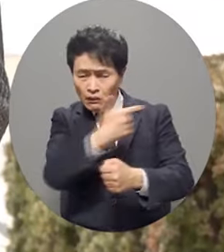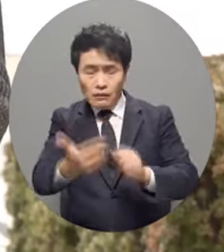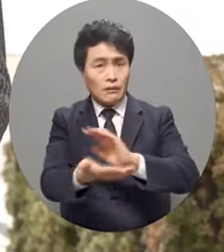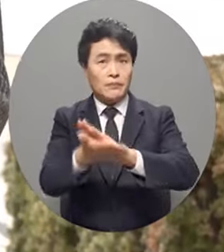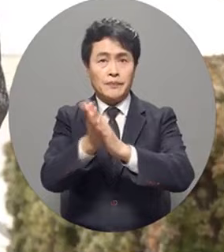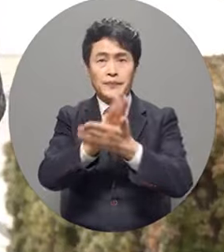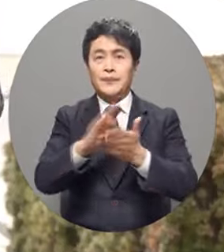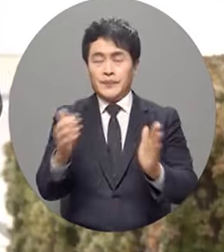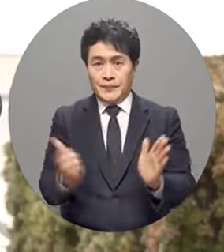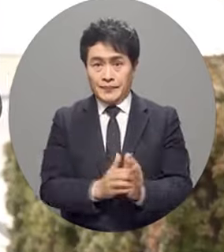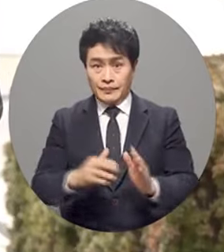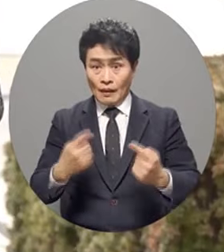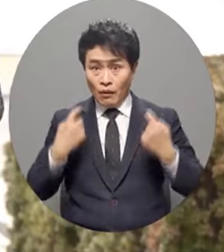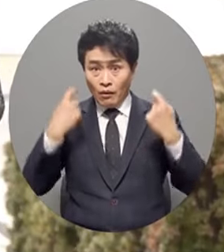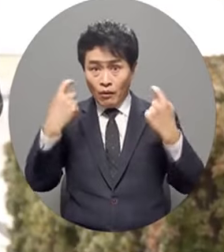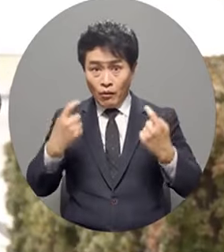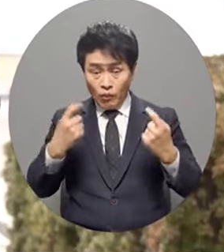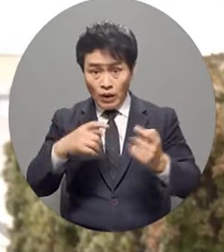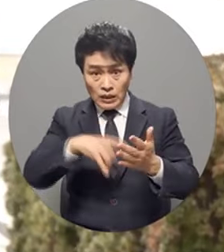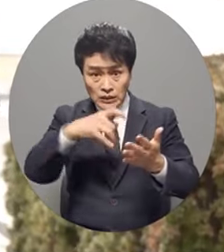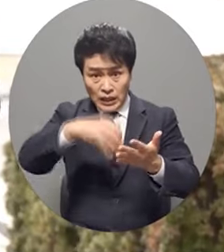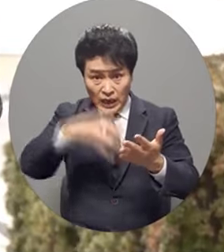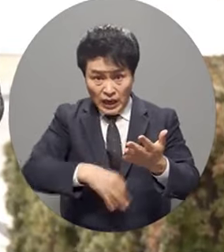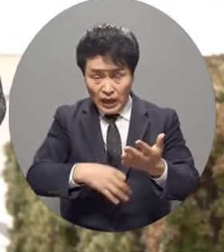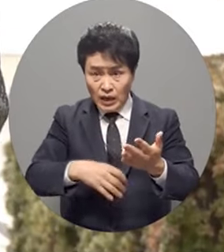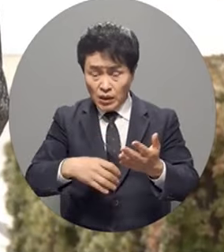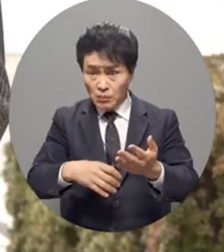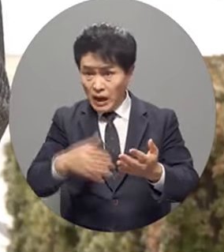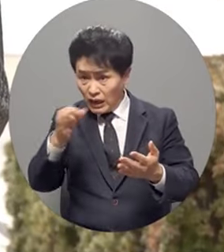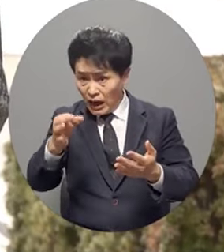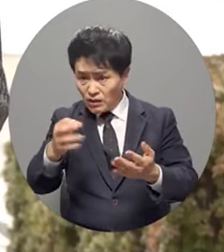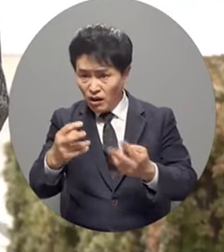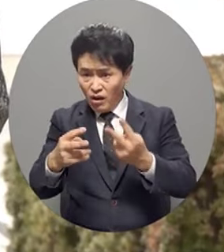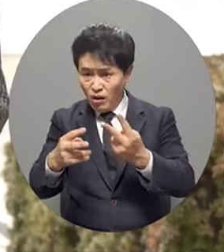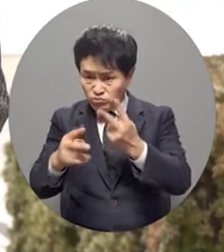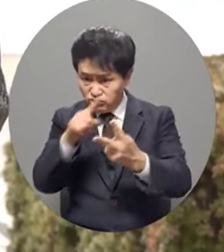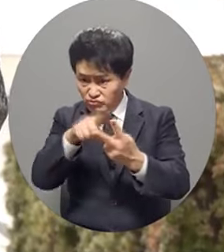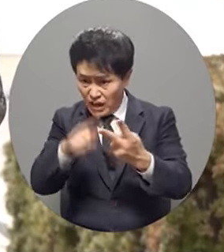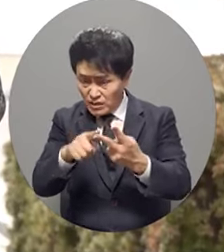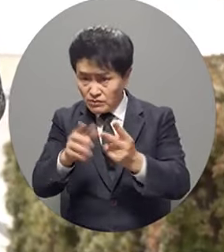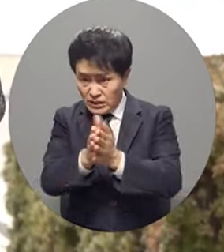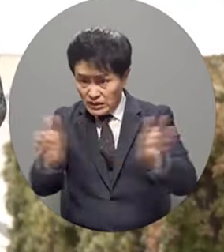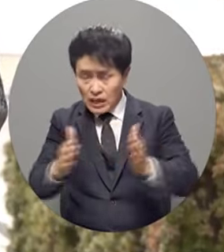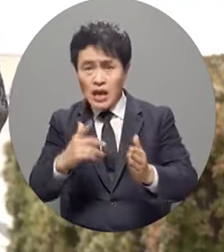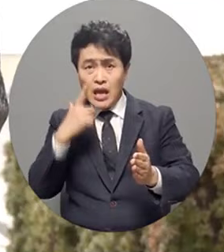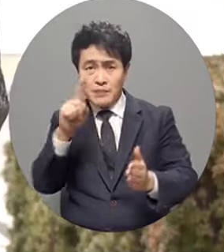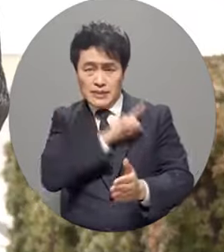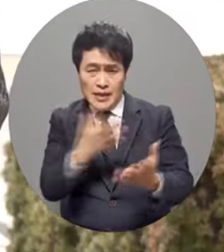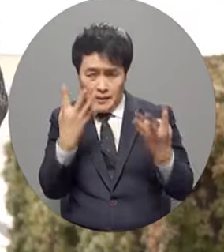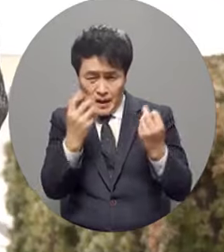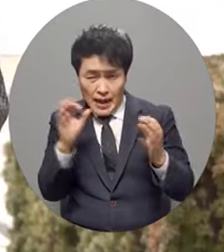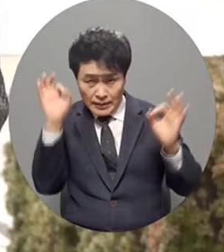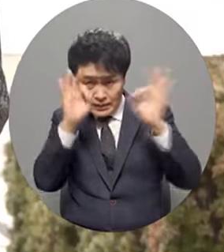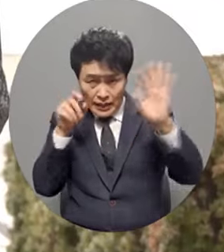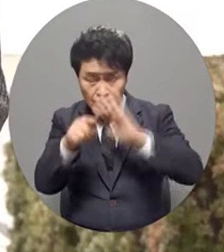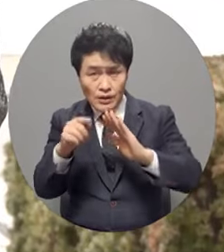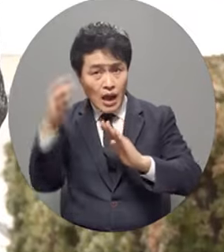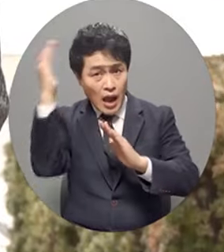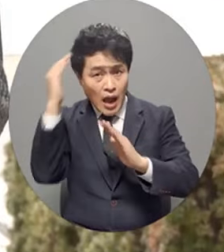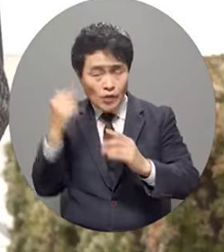달라졌습니다. 관광 징수금이나 이중 가격제가 실시되면 일본을 가장 많이 찾는 한국인들의 여행